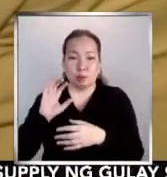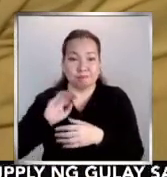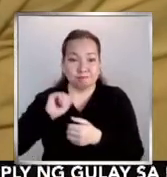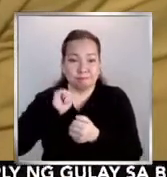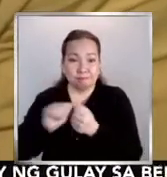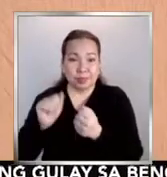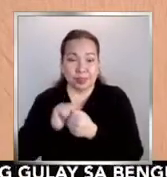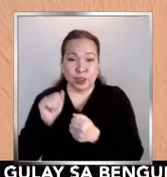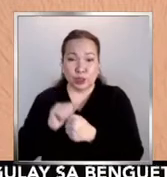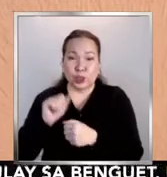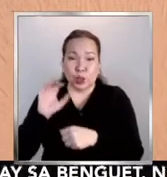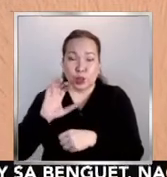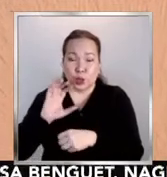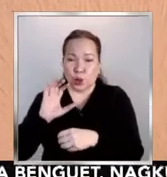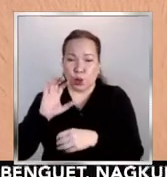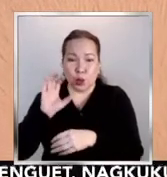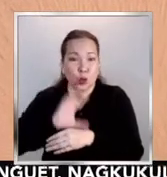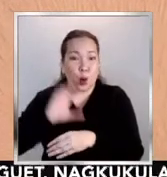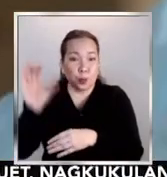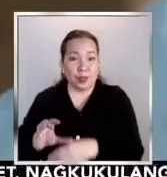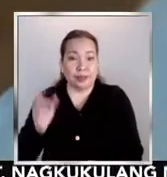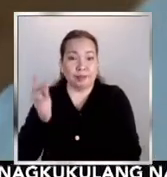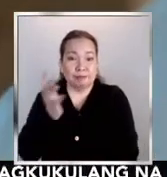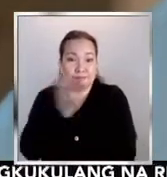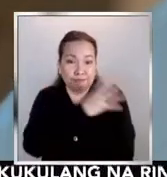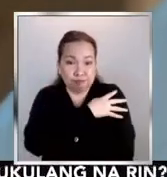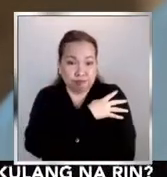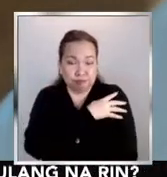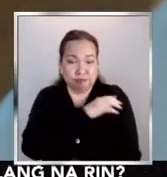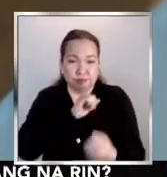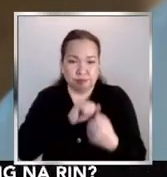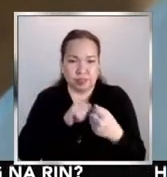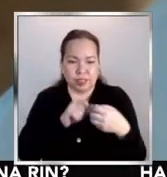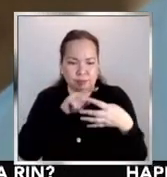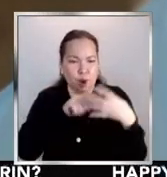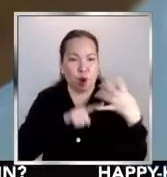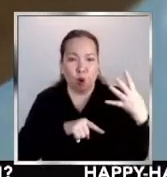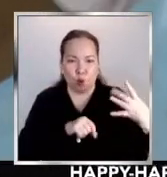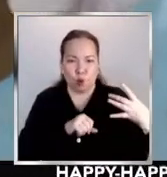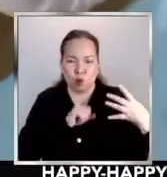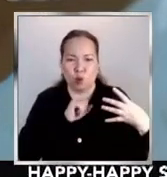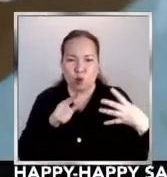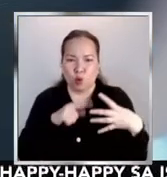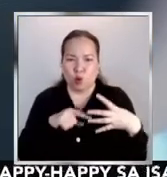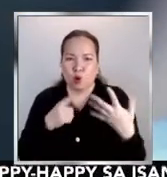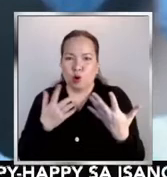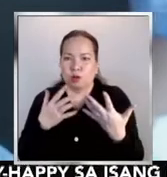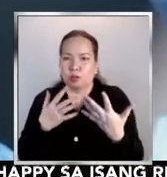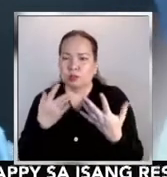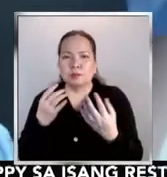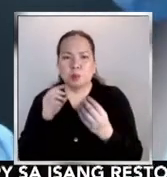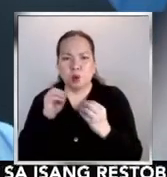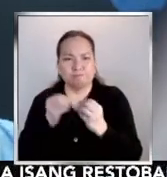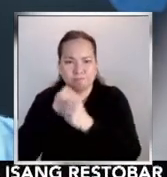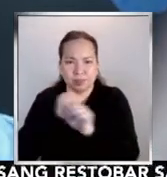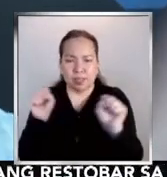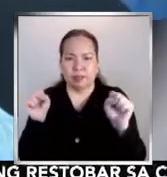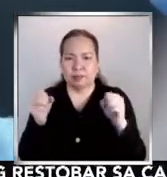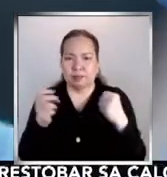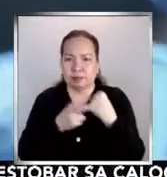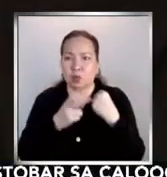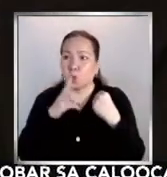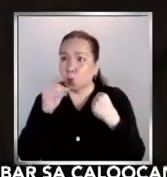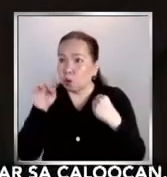will require mga workplaces, paaralan, mga high-risk area na you can only enter if